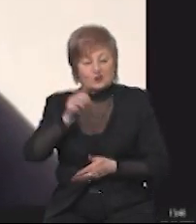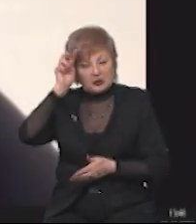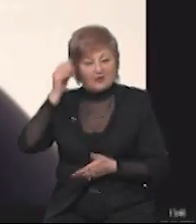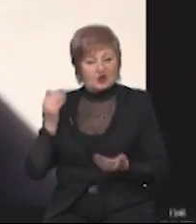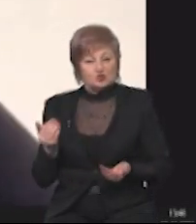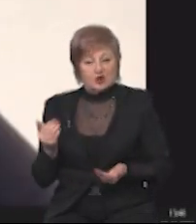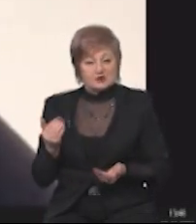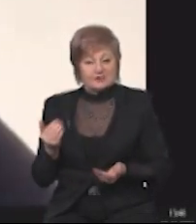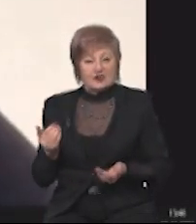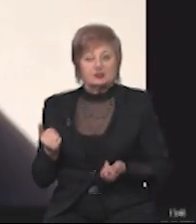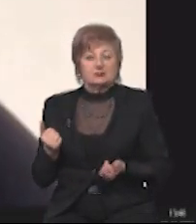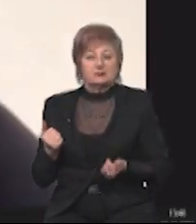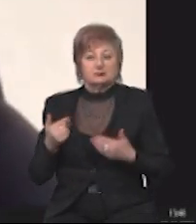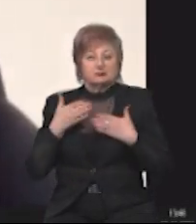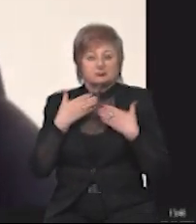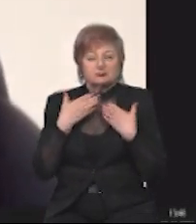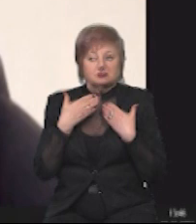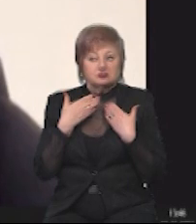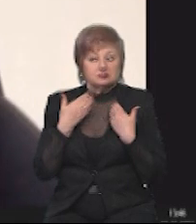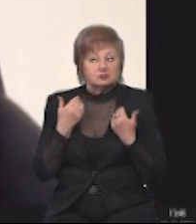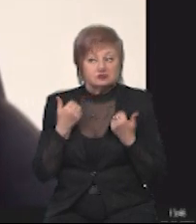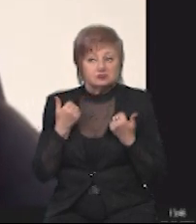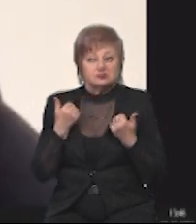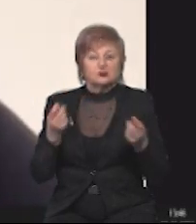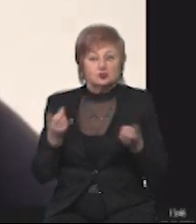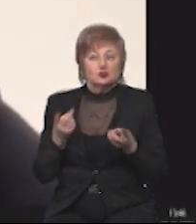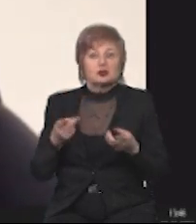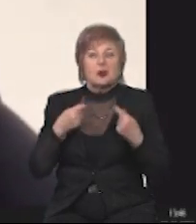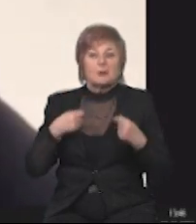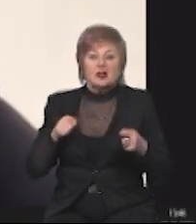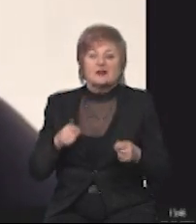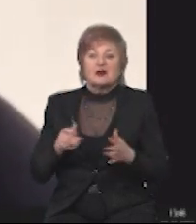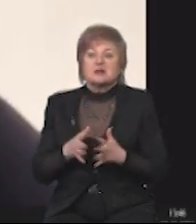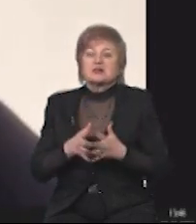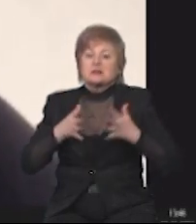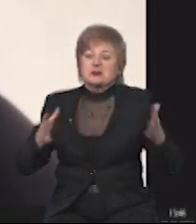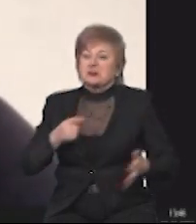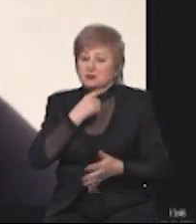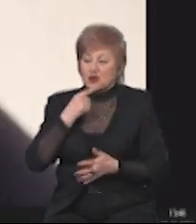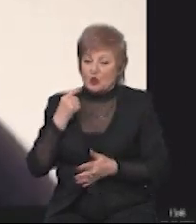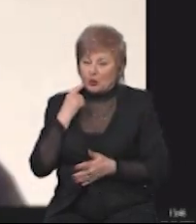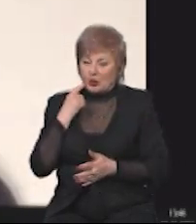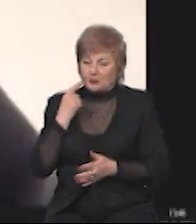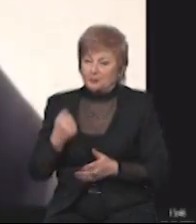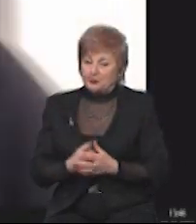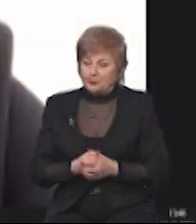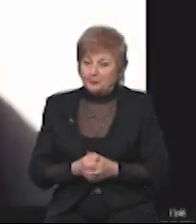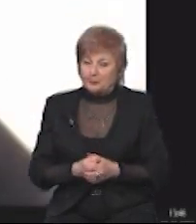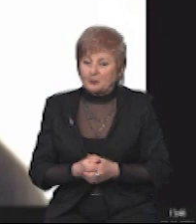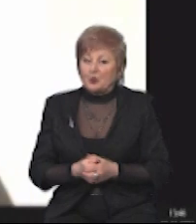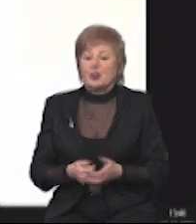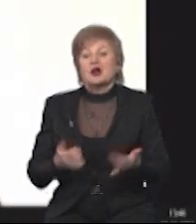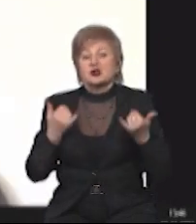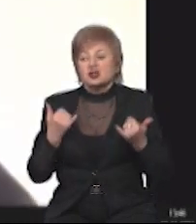и позволять мелким фермерам легально продавать на большие сети свой продукт. Вот. На